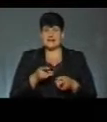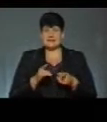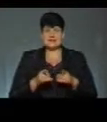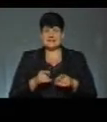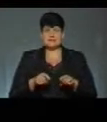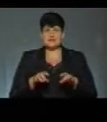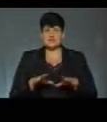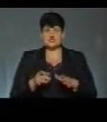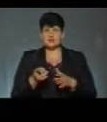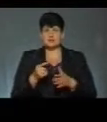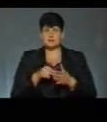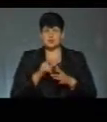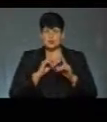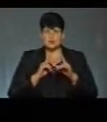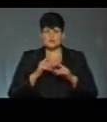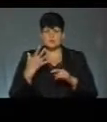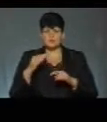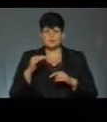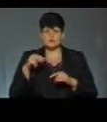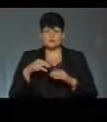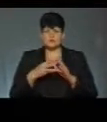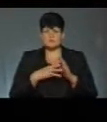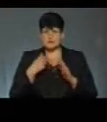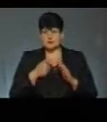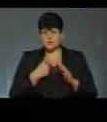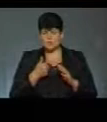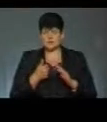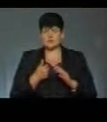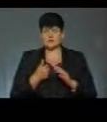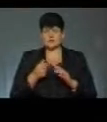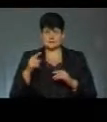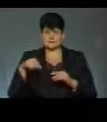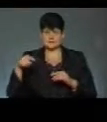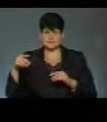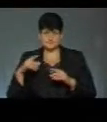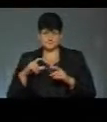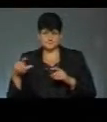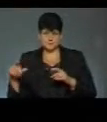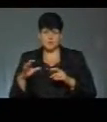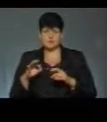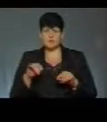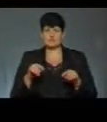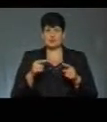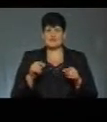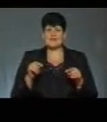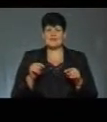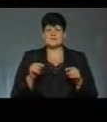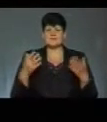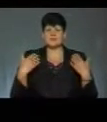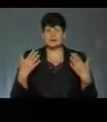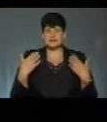Тернопільської міської ради від 5 жовтня 2018 року за номером 728-145 про створення рекреаційної зони парку за